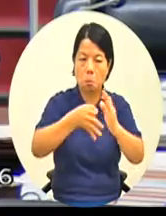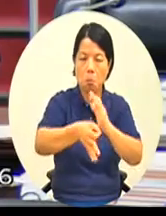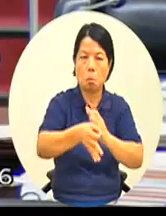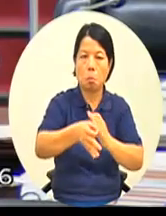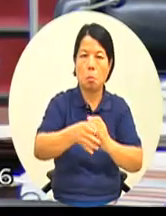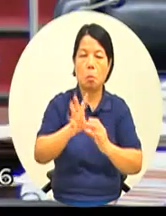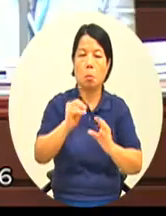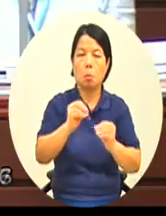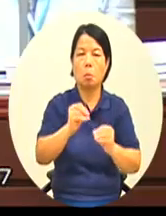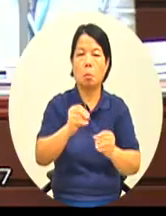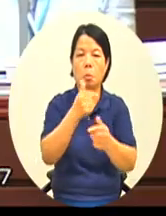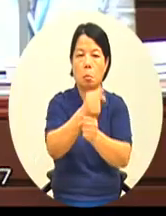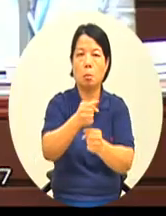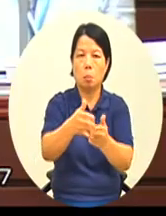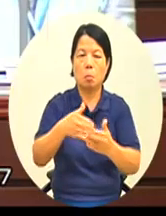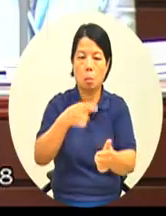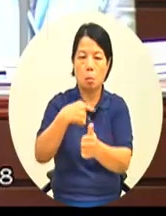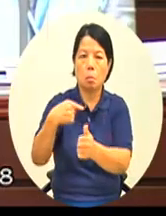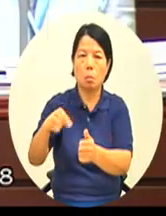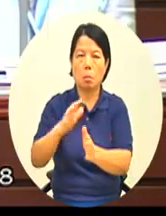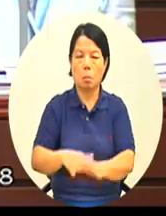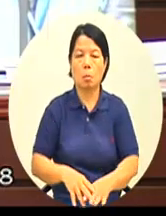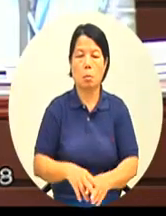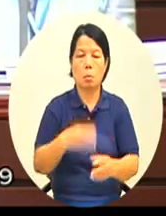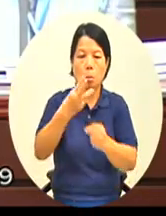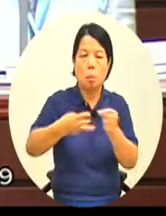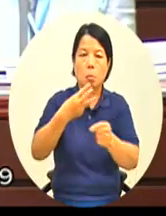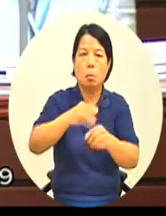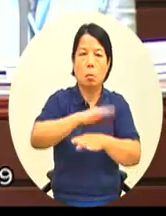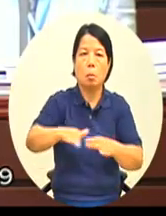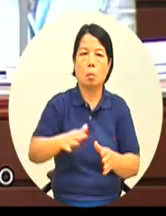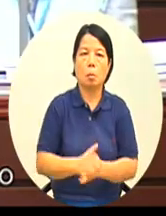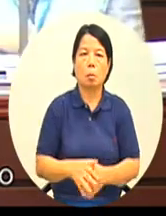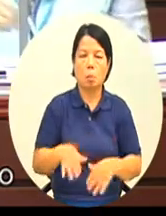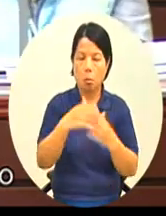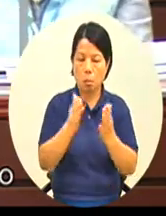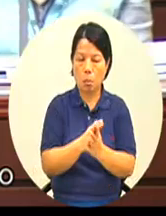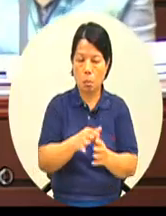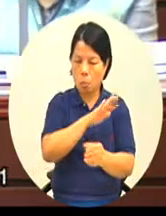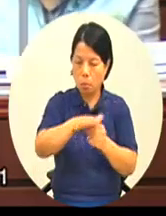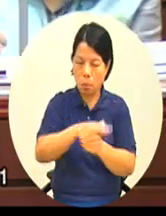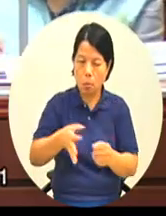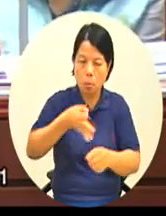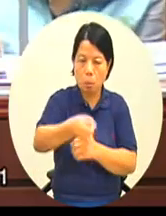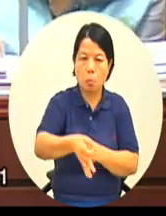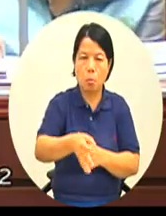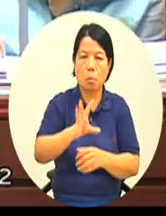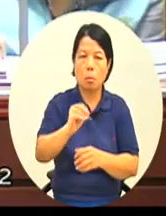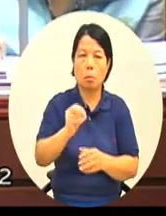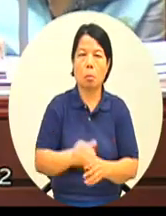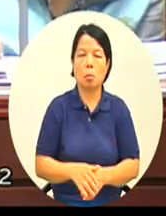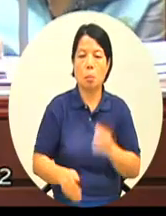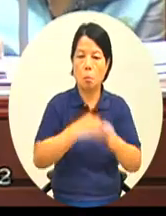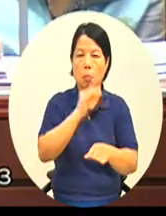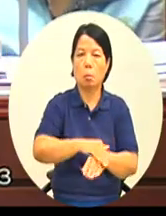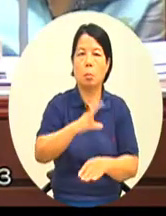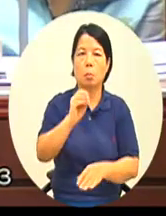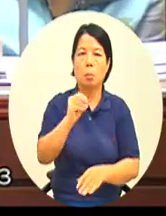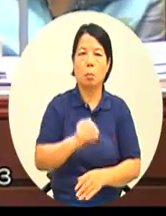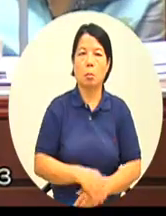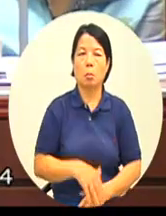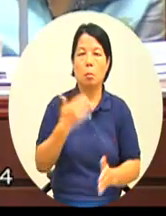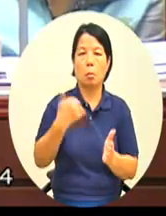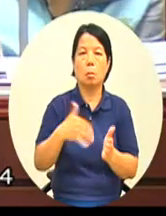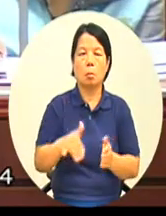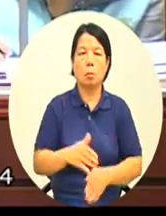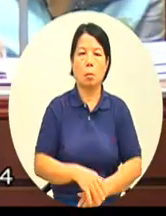目前在辅导阶段，预计3年会足额提拨。 所以现在有没有完成？ 目前还没